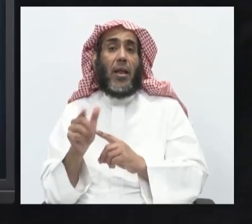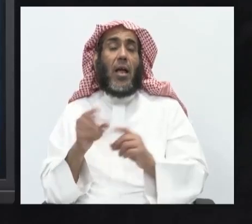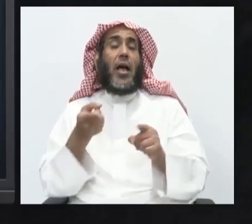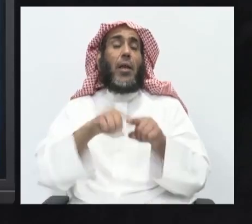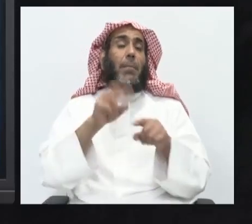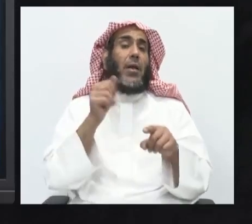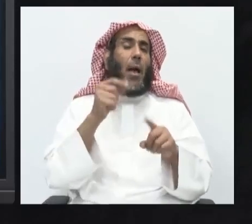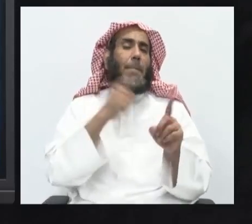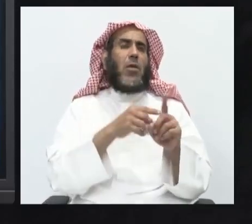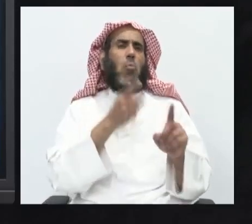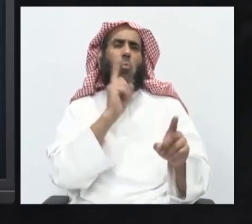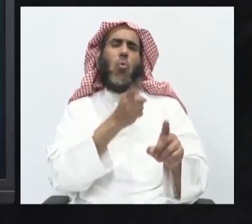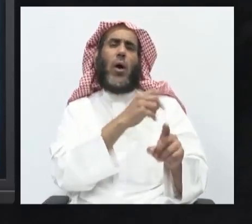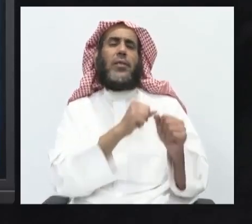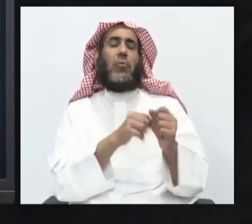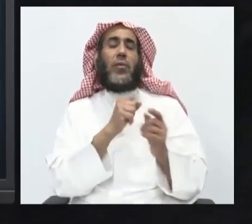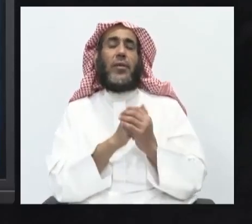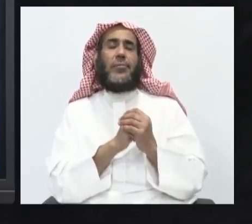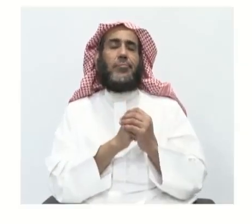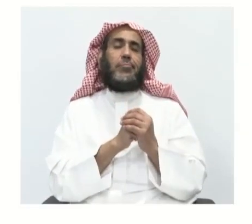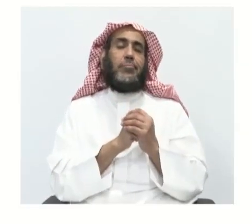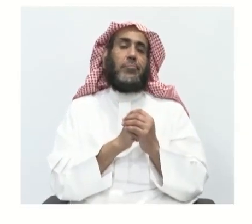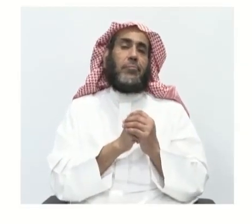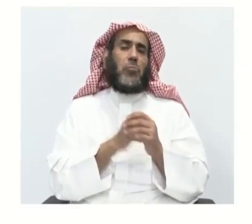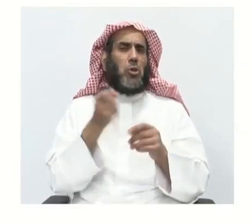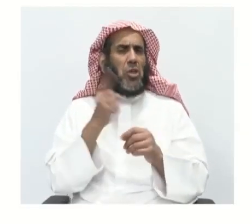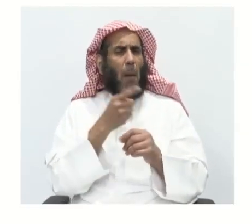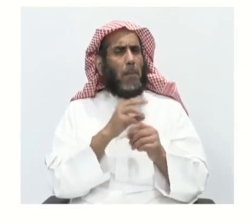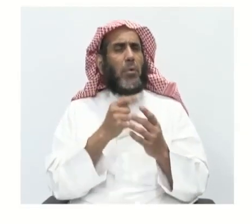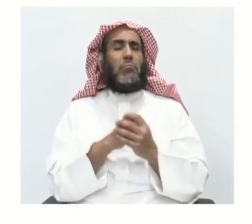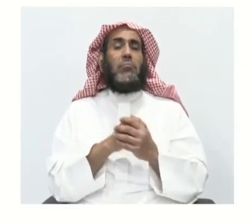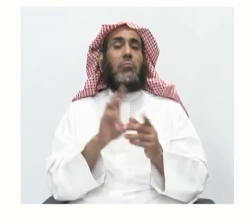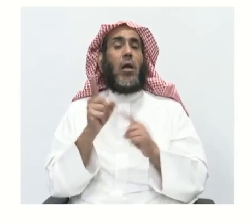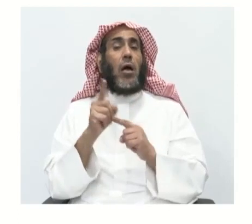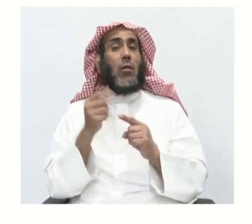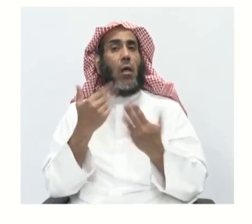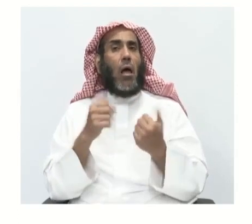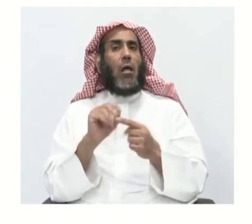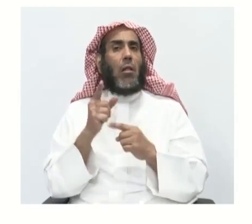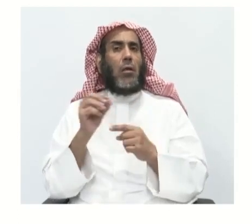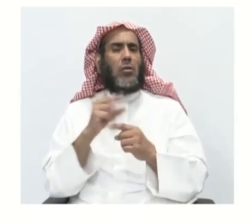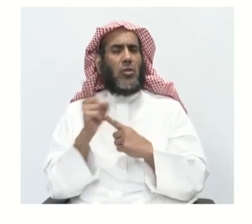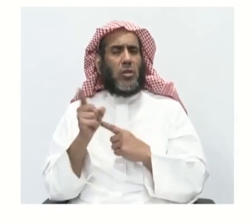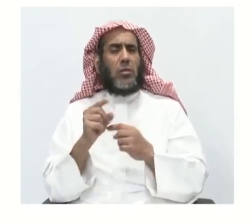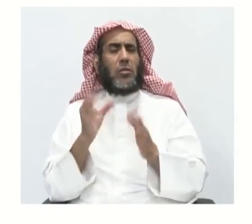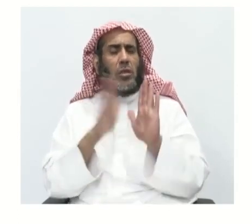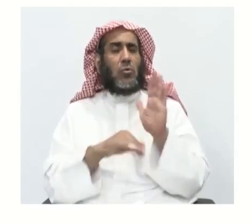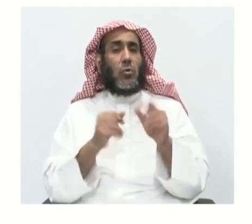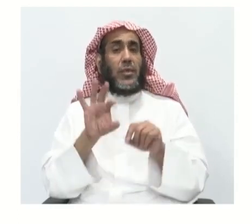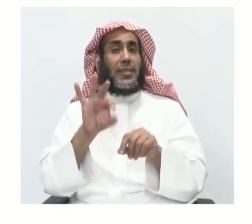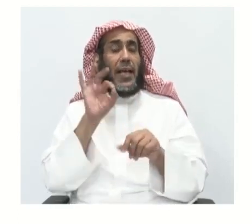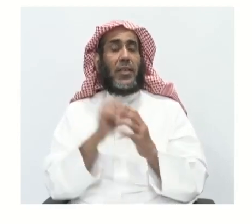عمه ويعاتبه في ذلك لاحظ معي هذا النص اقرا فيه هنا